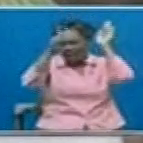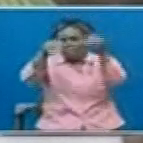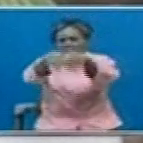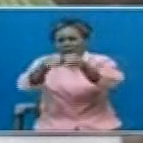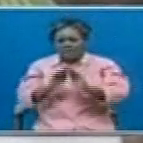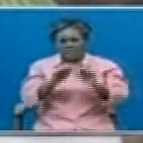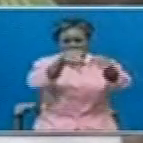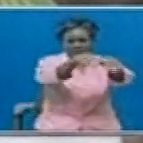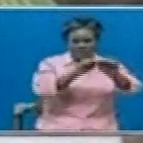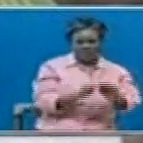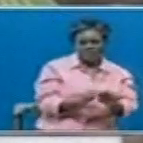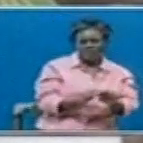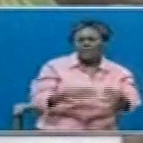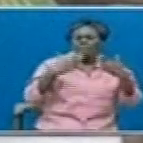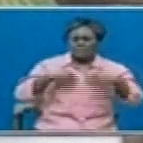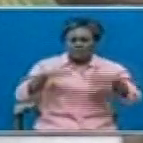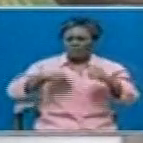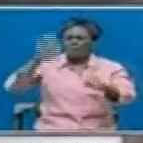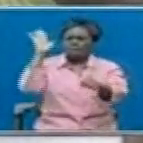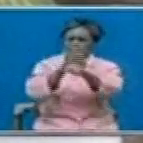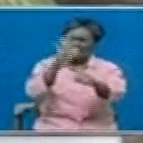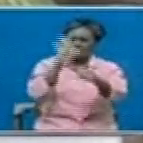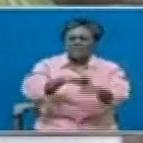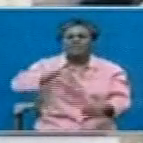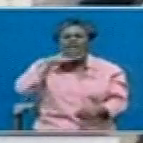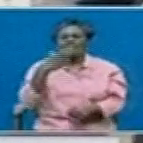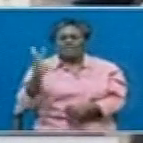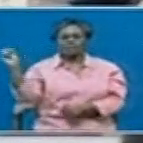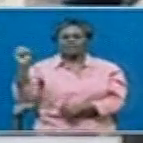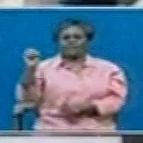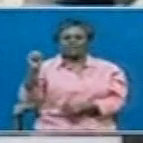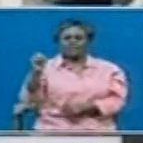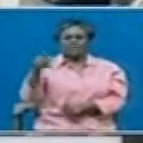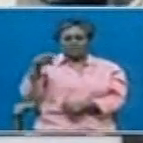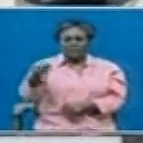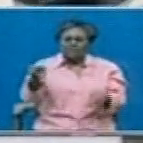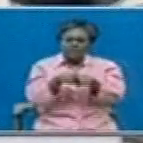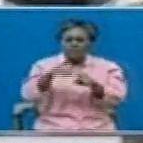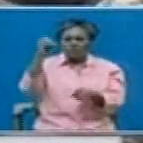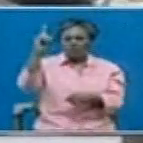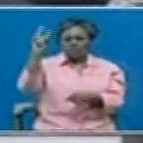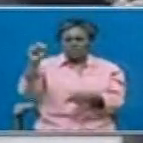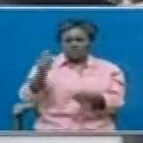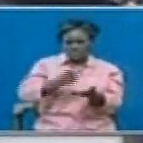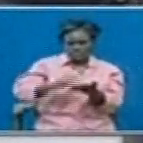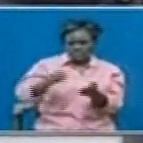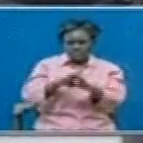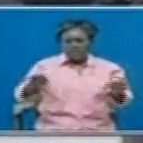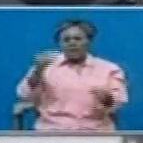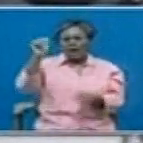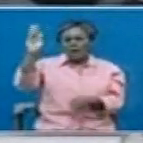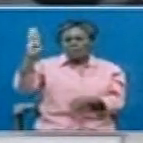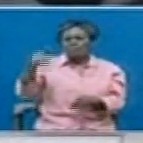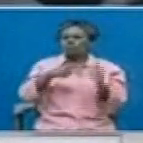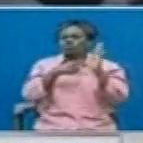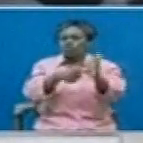tulisindikiza watu wetu wengi zaidi ambao waliwawa kule Mandera. The lately rejuvenated ODM Secretary General Ababu Namwamba painted